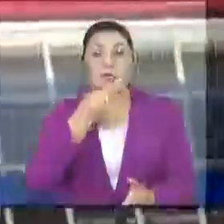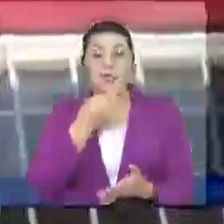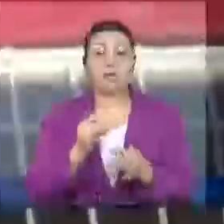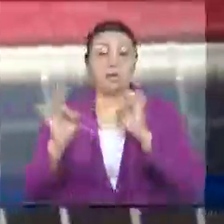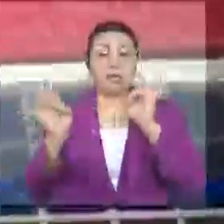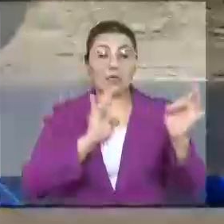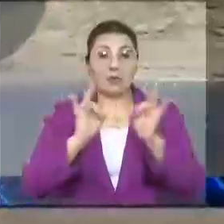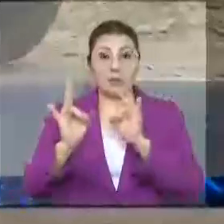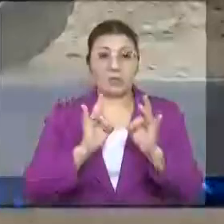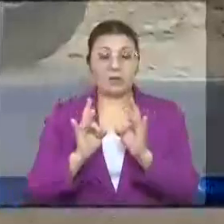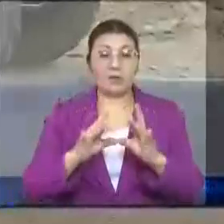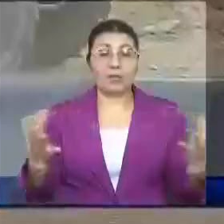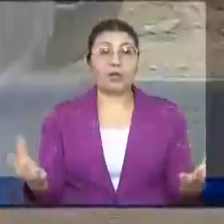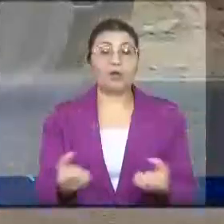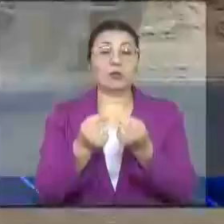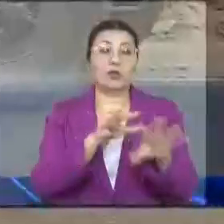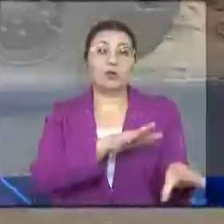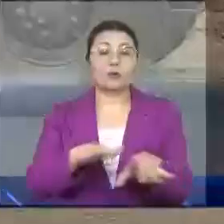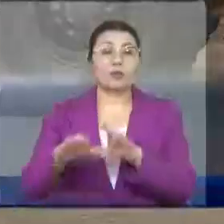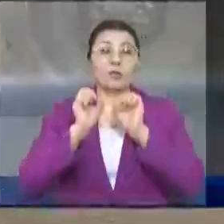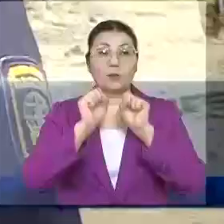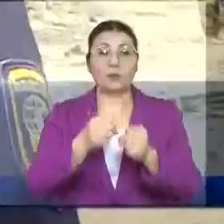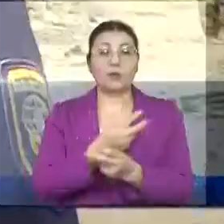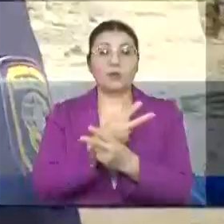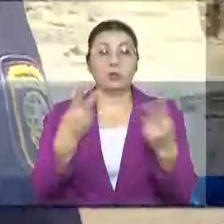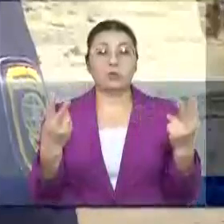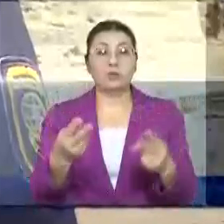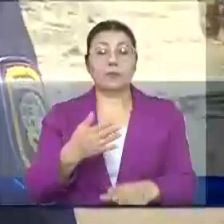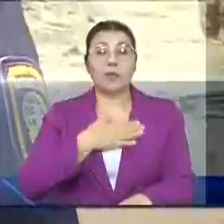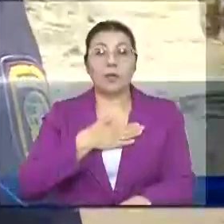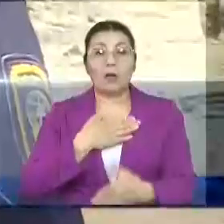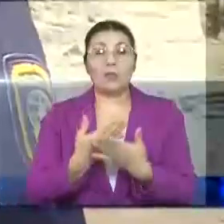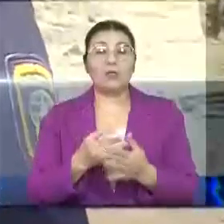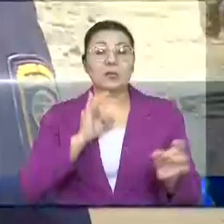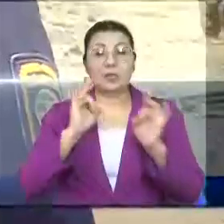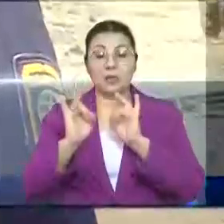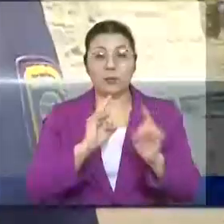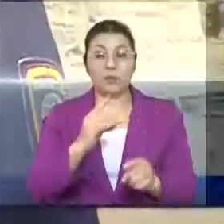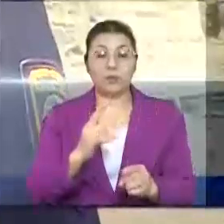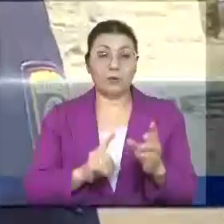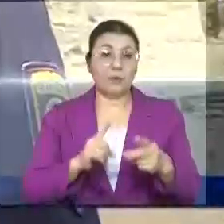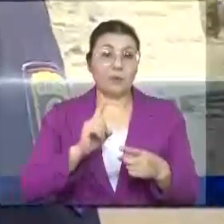жүйесін іске қосып, құтқару шараларының барлық мүмкіндіктерін көрсетті. Бізде дабыл бойынша бірінші кезекте